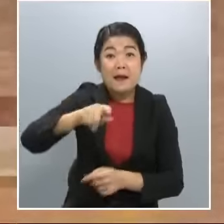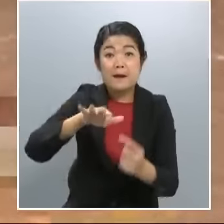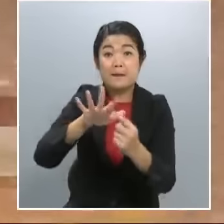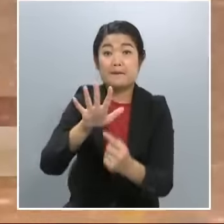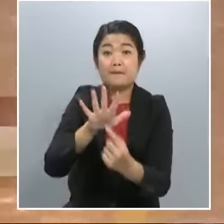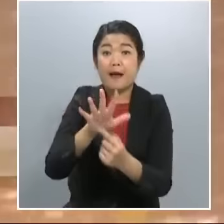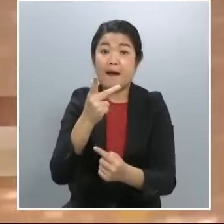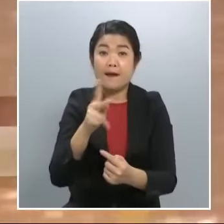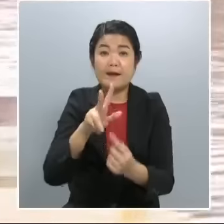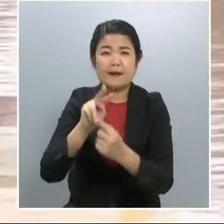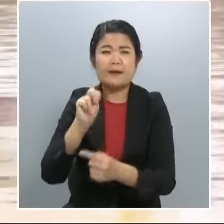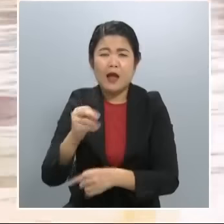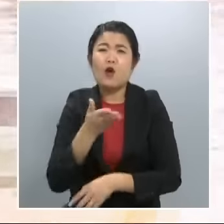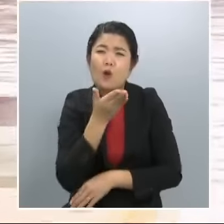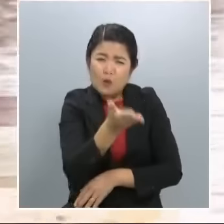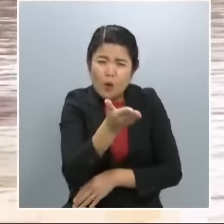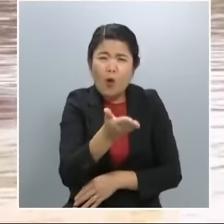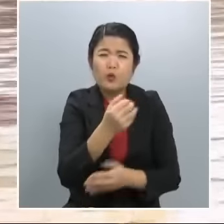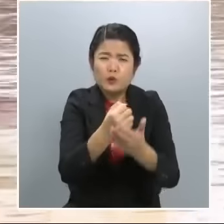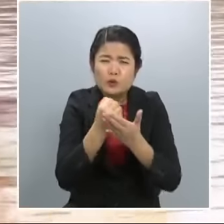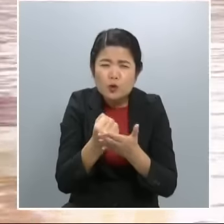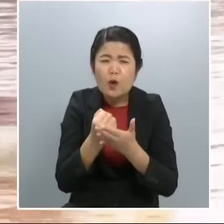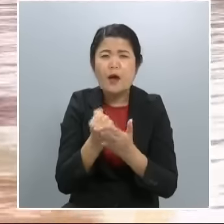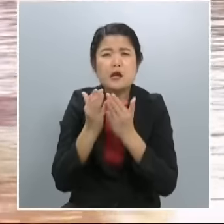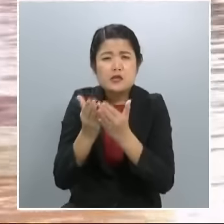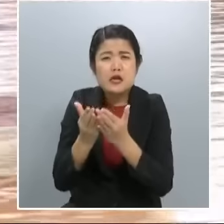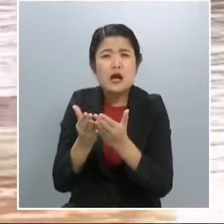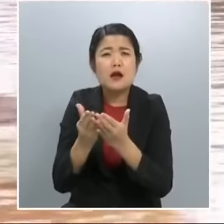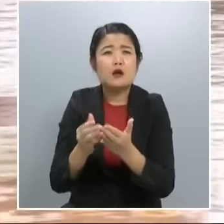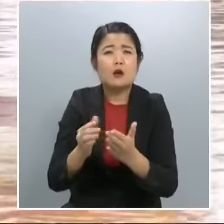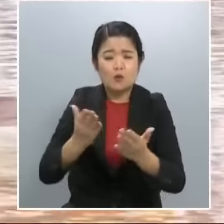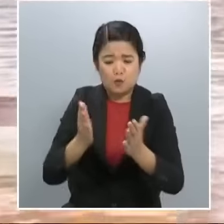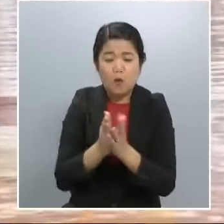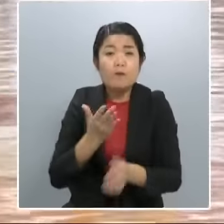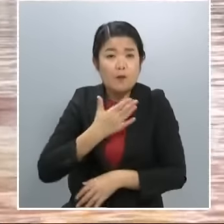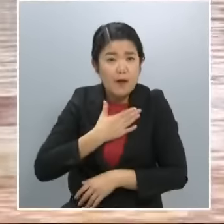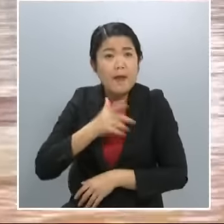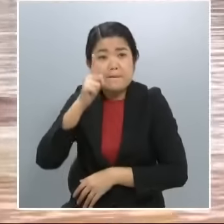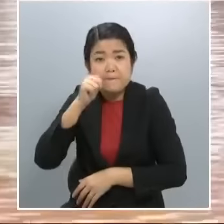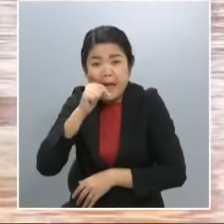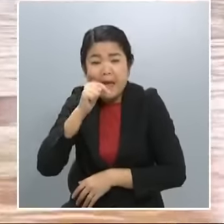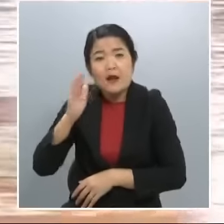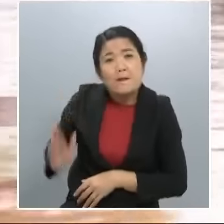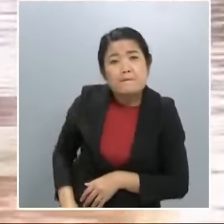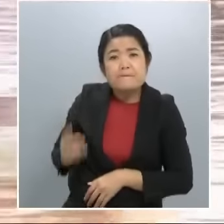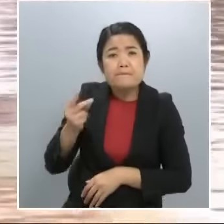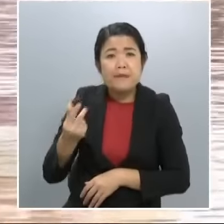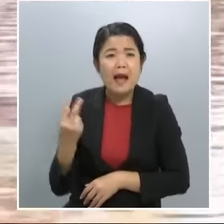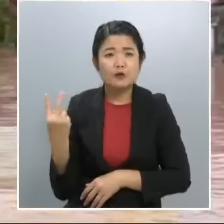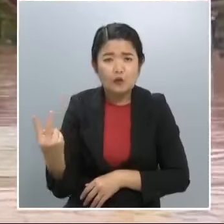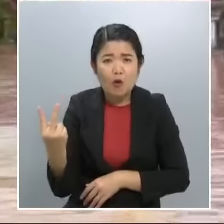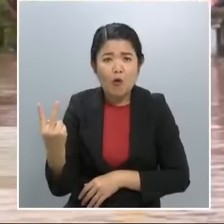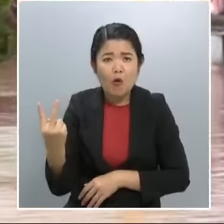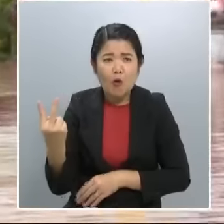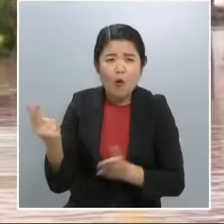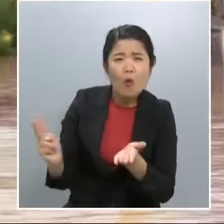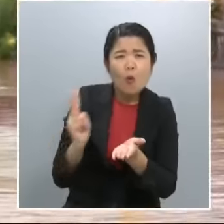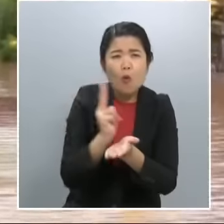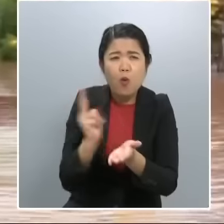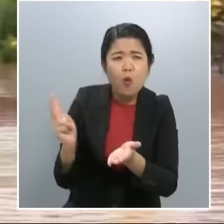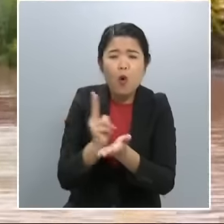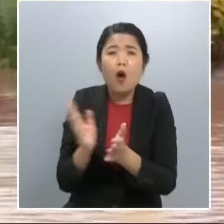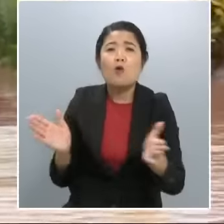ประสานให้กู้ายยเอาเรือมารับตัวเองกับแม่วัย 96ปีอ่ะพร้อมกับสุนัขชิวาวา 2ตัวออกจากบ้านเพื่อจะไปอาศัยอยู่กับลูก